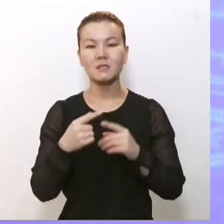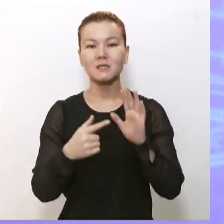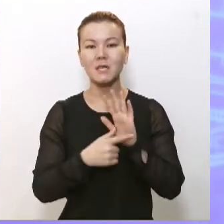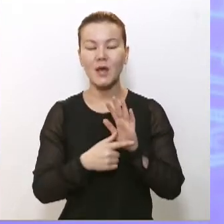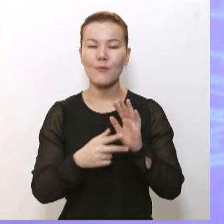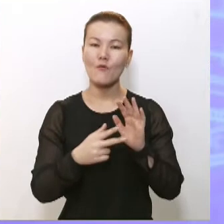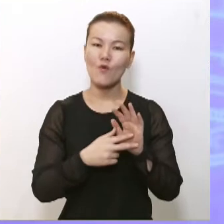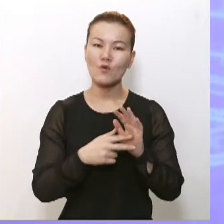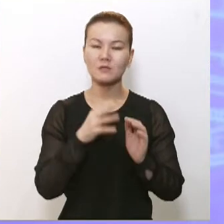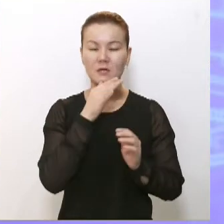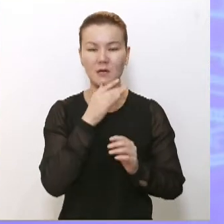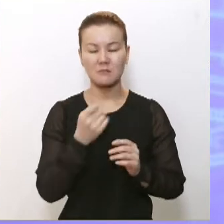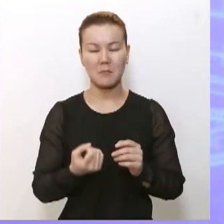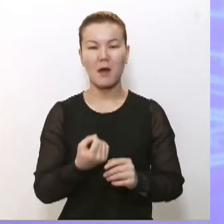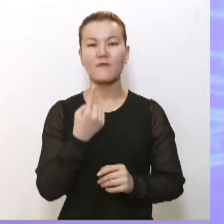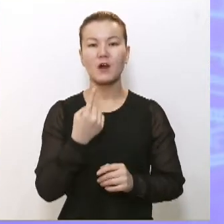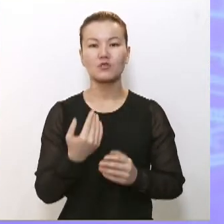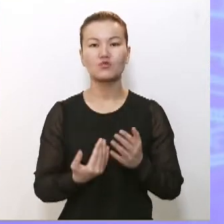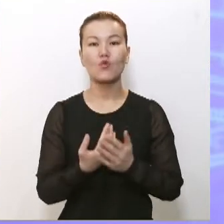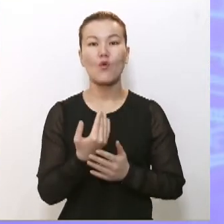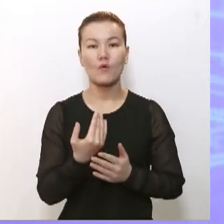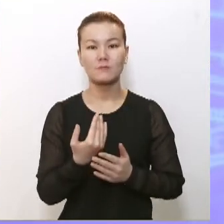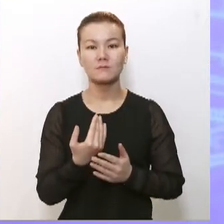лет появляются снова